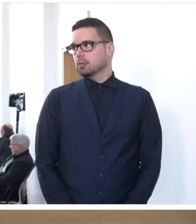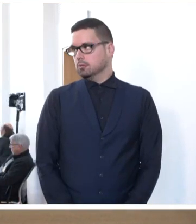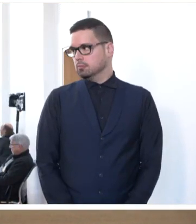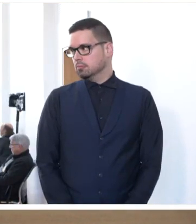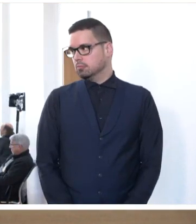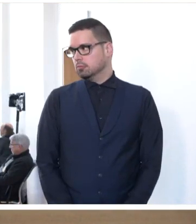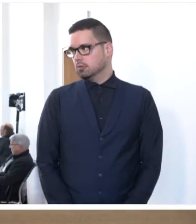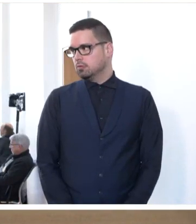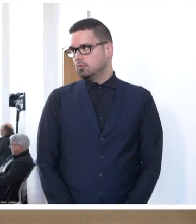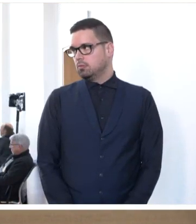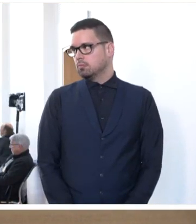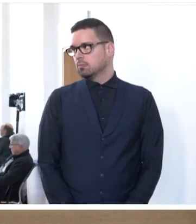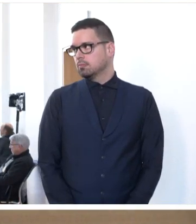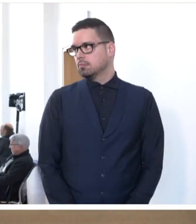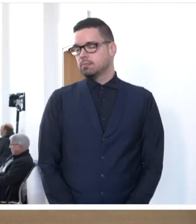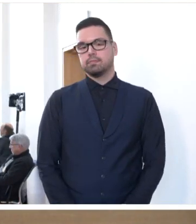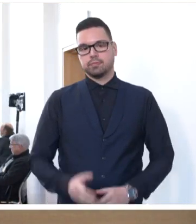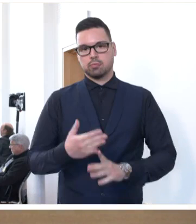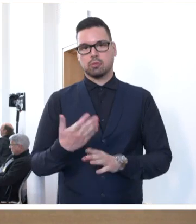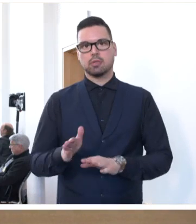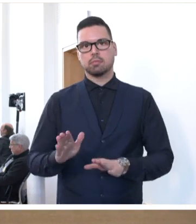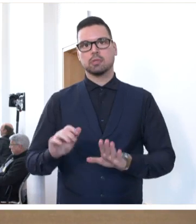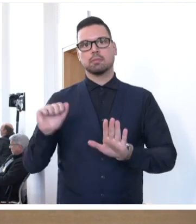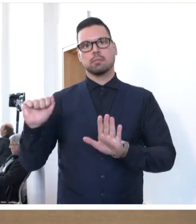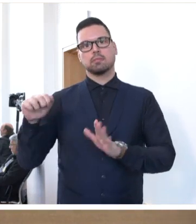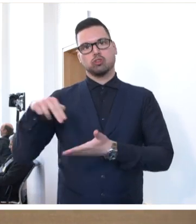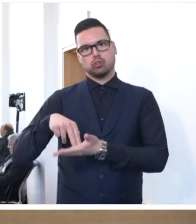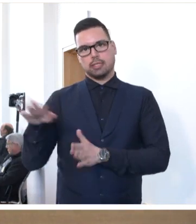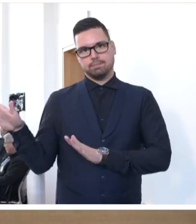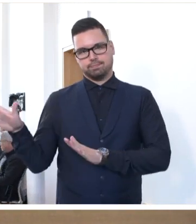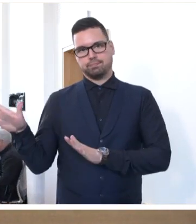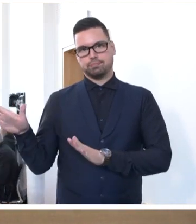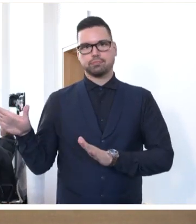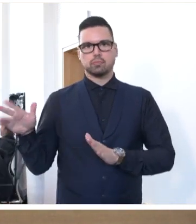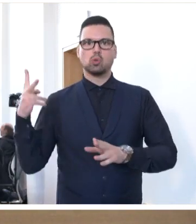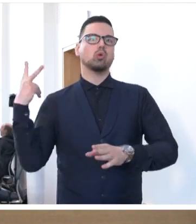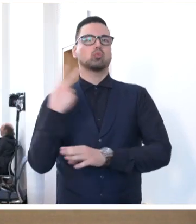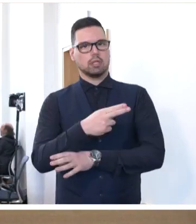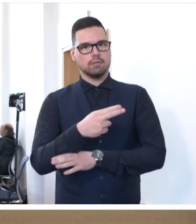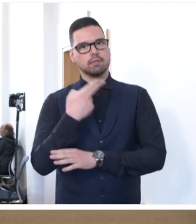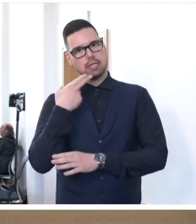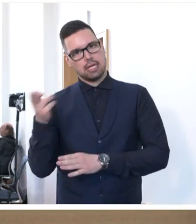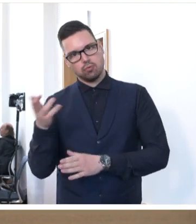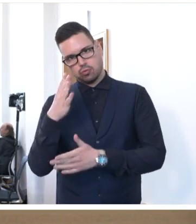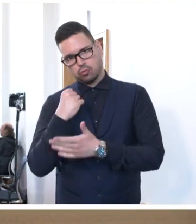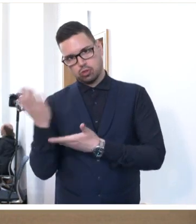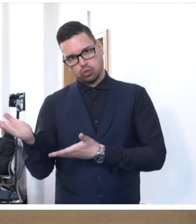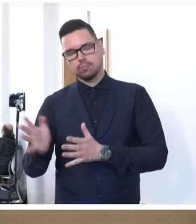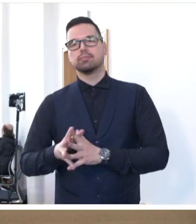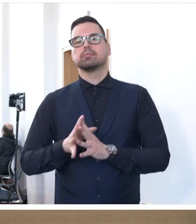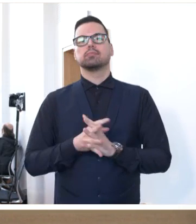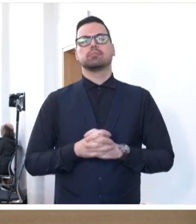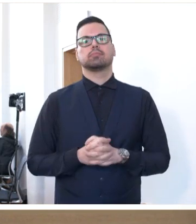Ich möchte Ihren Applaus nicht spälern, aber vielleicht bleiben Sie gerade einen Moment stehen. Es gibt eine Kurzintervention. Wenn Sie dann antworten wollen, können Sie das ja dann